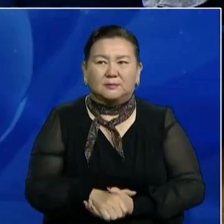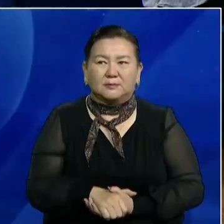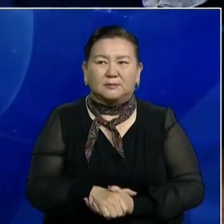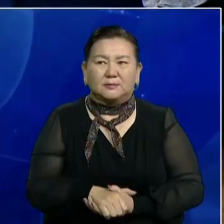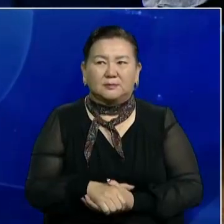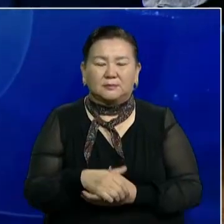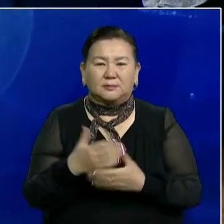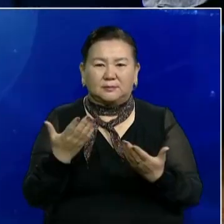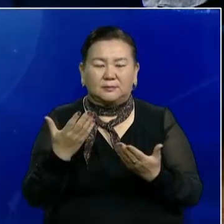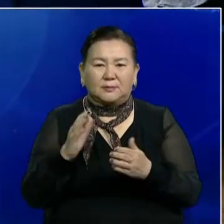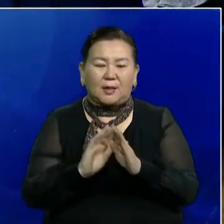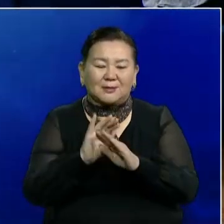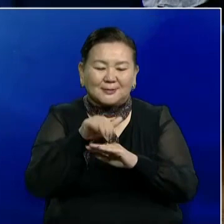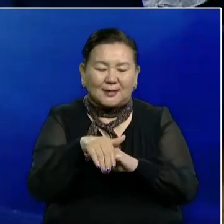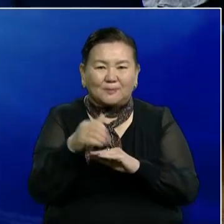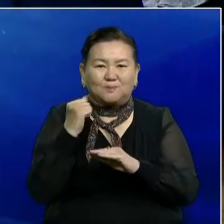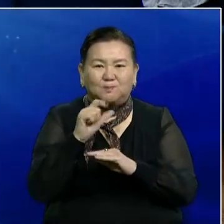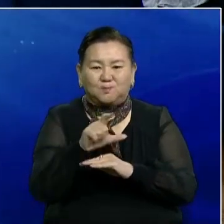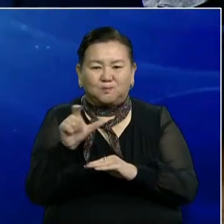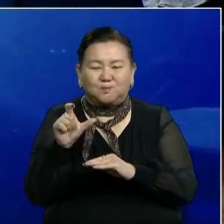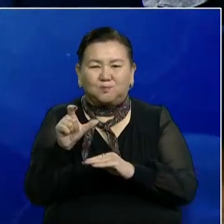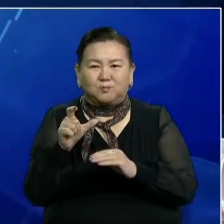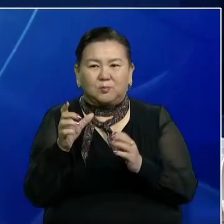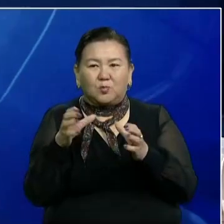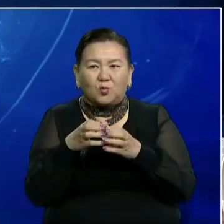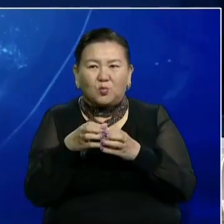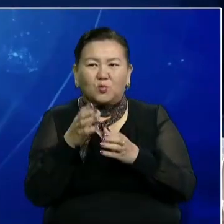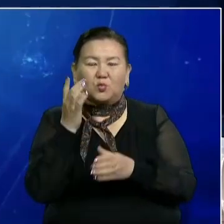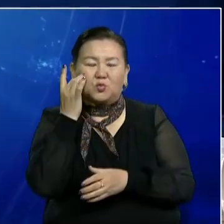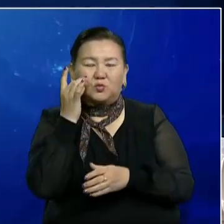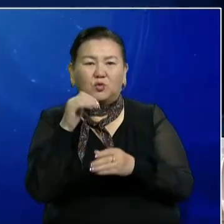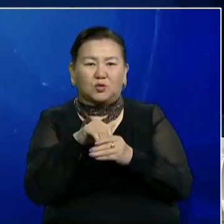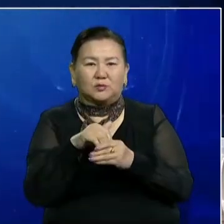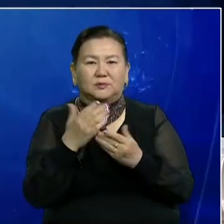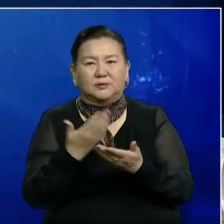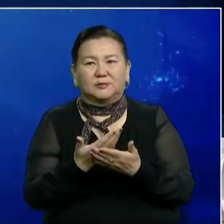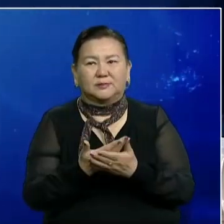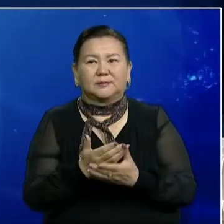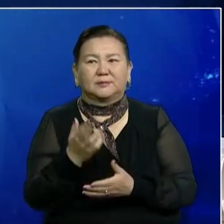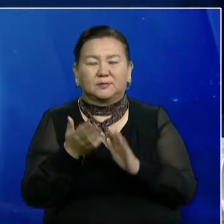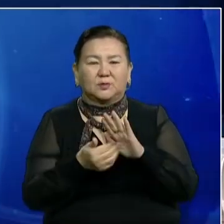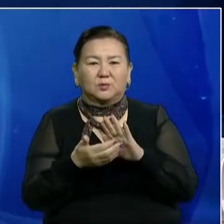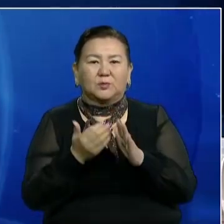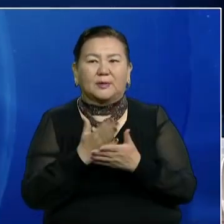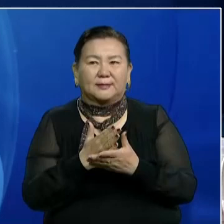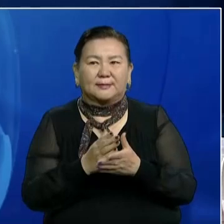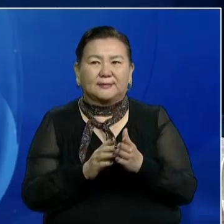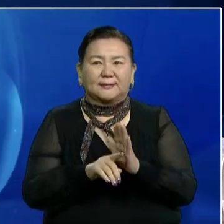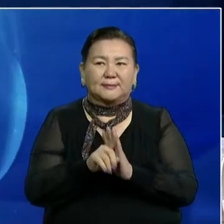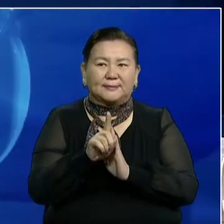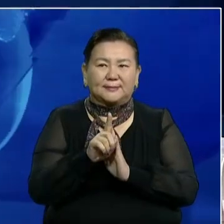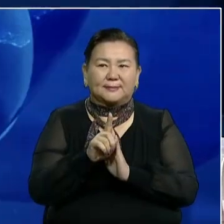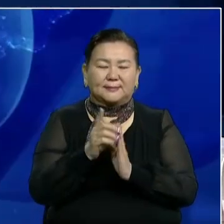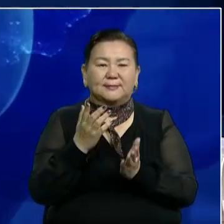эндээс ч гэсэн ингэж аваад өцөд хүүхдийн малал айгүй бага аахгүй юу? Тийм байна. Алцаа нэлийн жоохон тутамгүй байна тий. Тий. Тэгээ нөгөө нэг анх хэлсэн дээ.